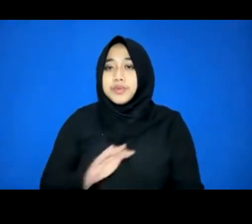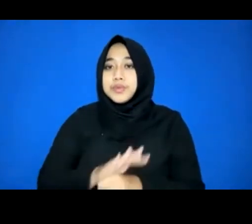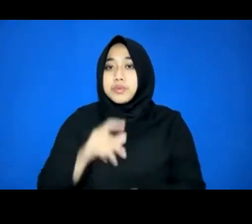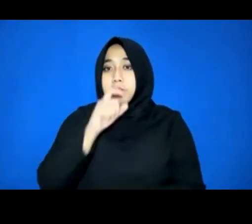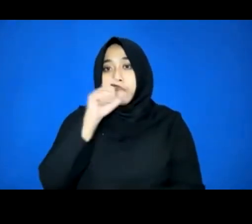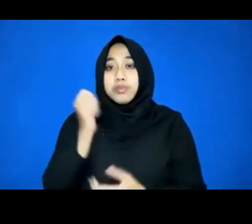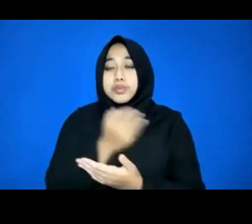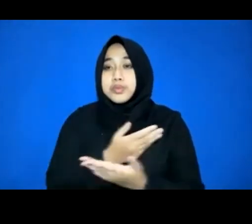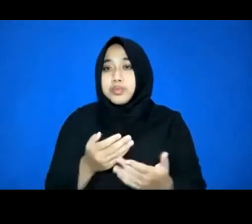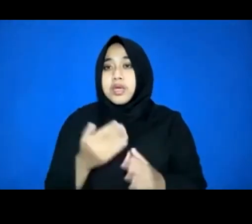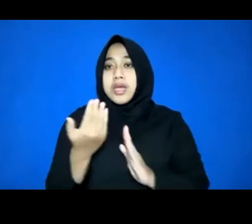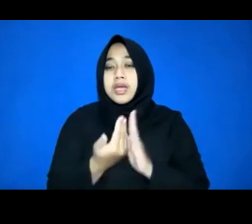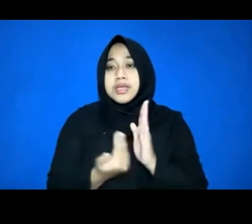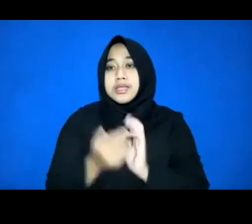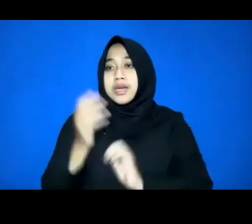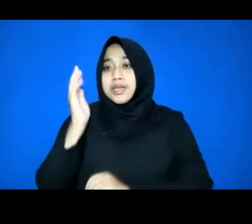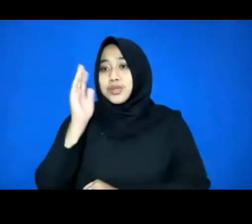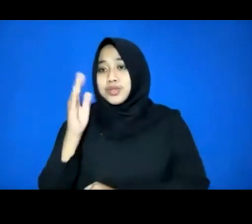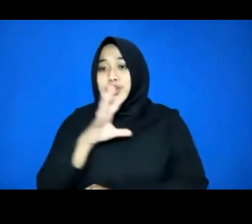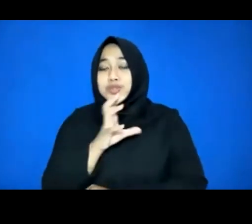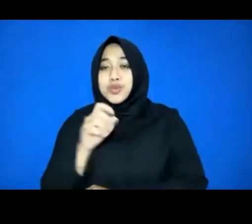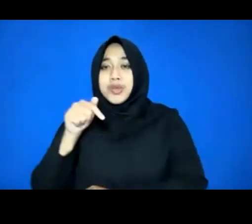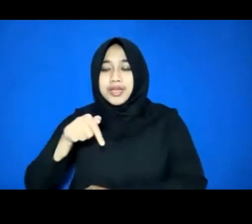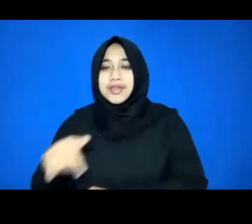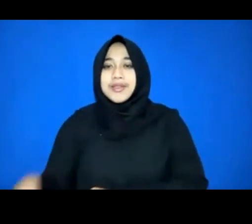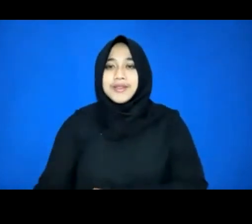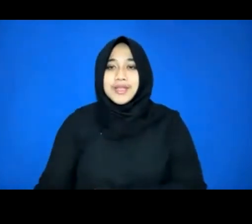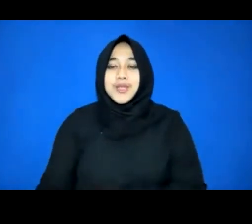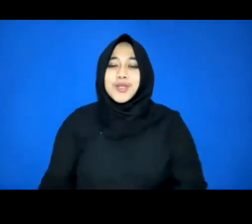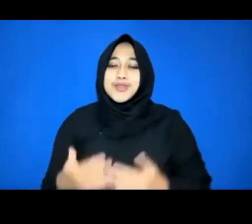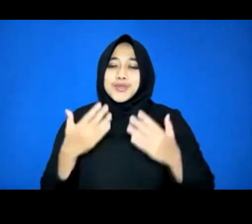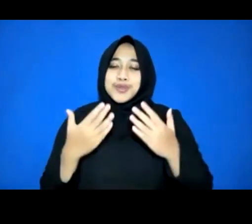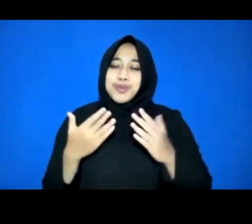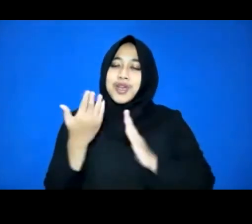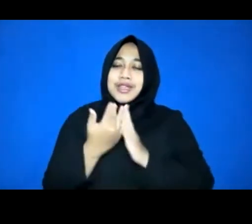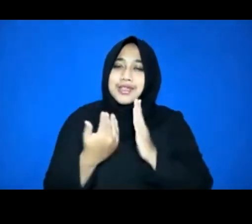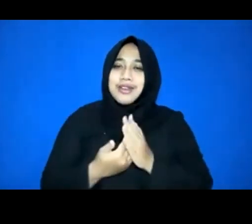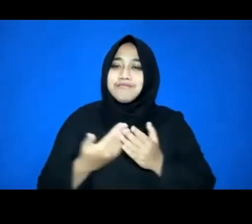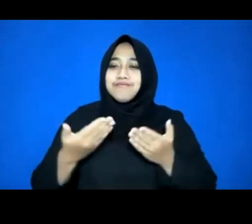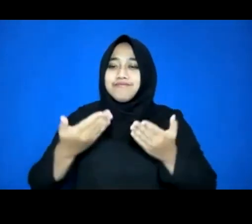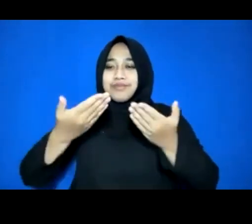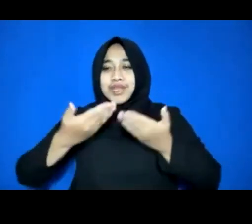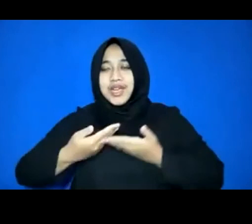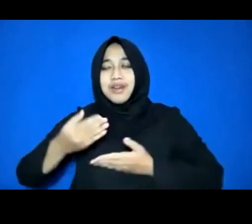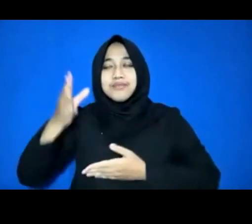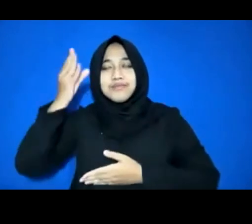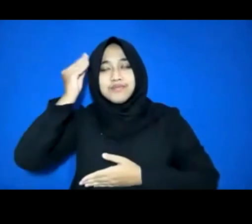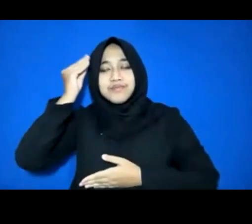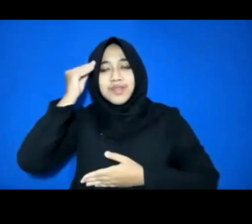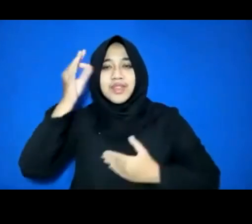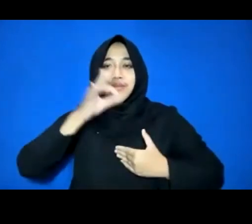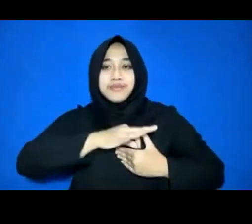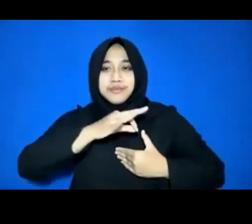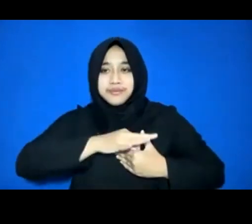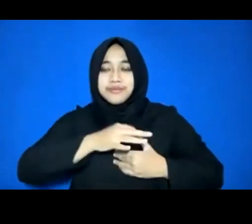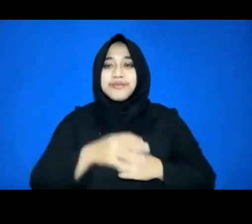semua sesi talk show kita pada sore hari ini. Semoga acara ini dapat memberikan manfaat kepada kita semua